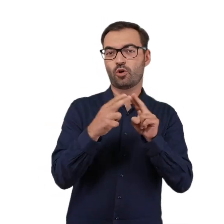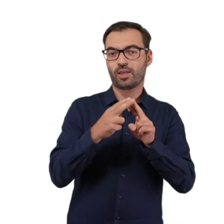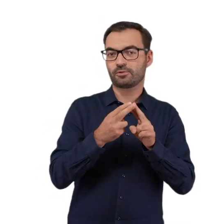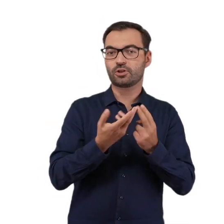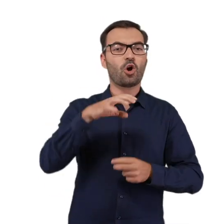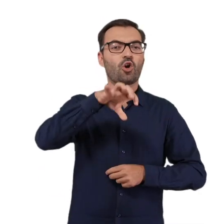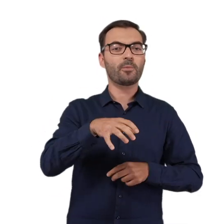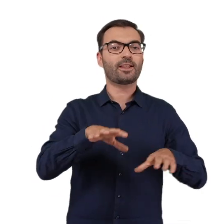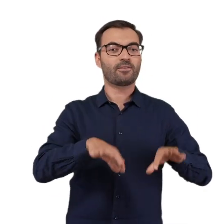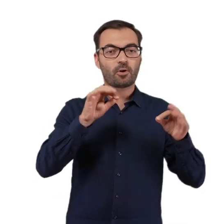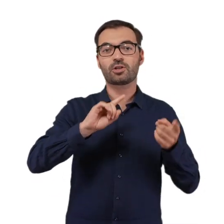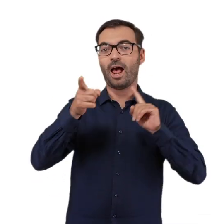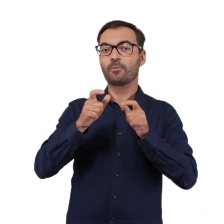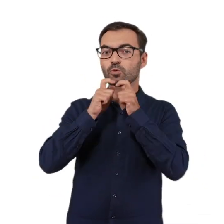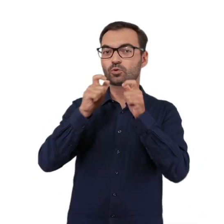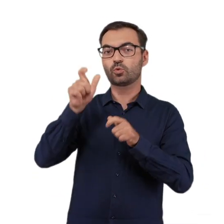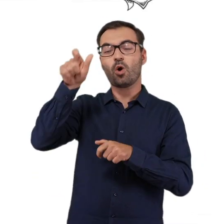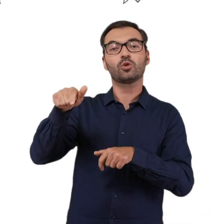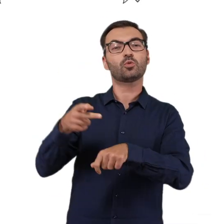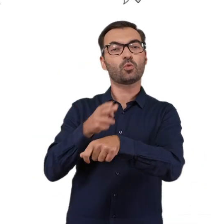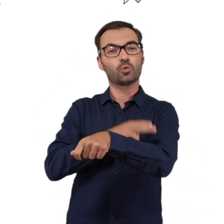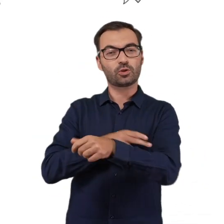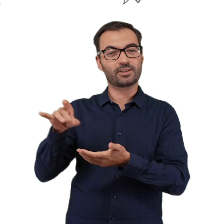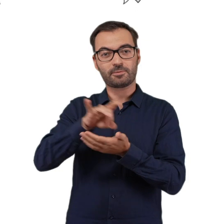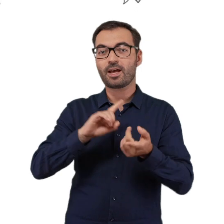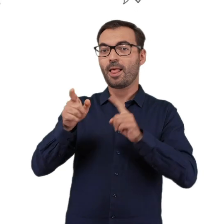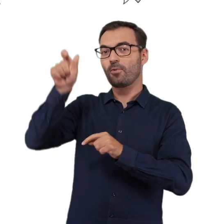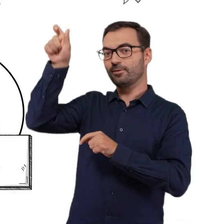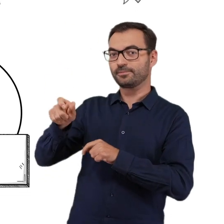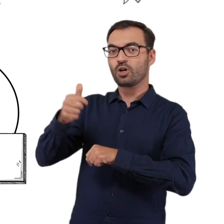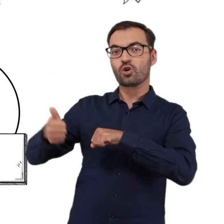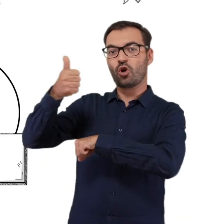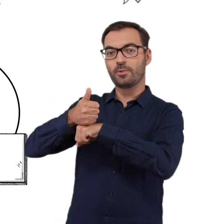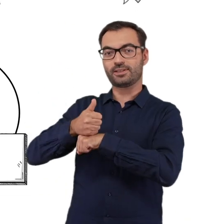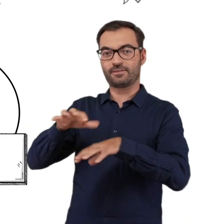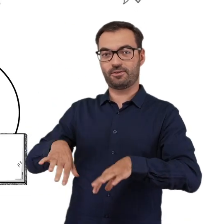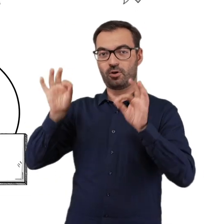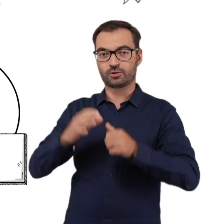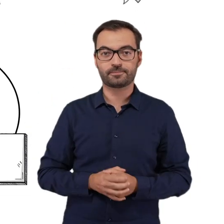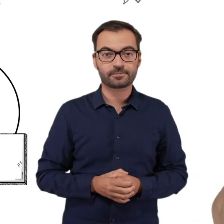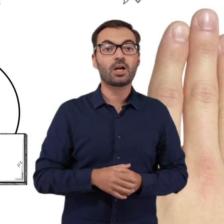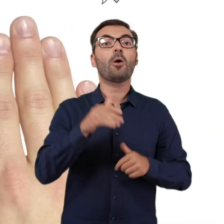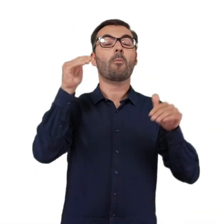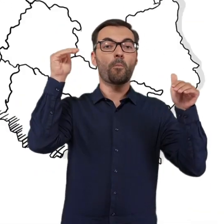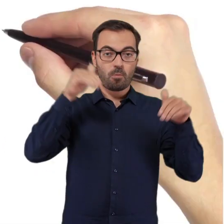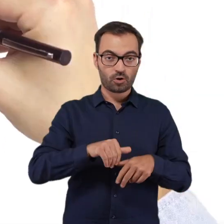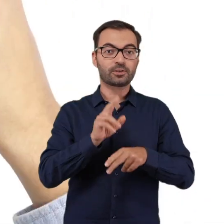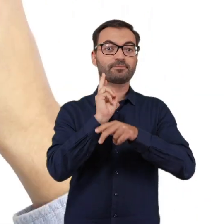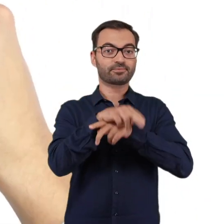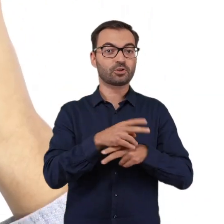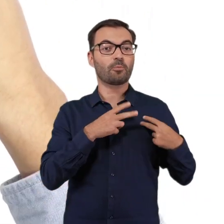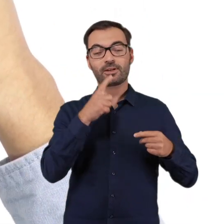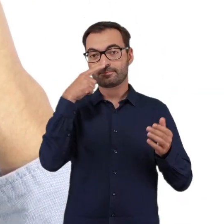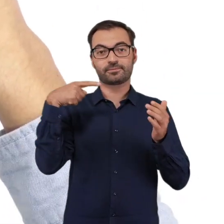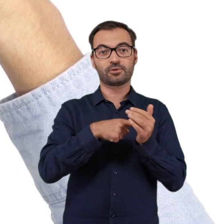się z dowolnym komitetem wyborczym albo zgłoś swoją kandydaturę w urzędzie gminy lub komisarzowi wyborczemu. Możesz zostać członkiem